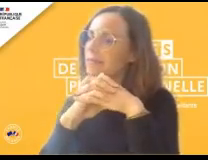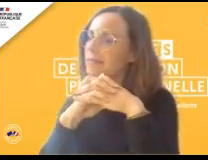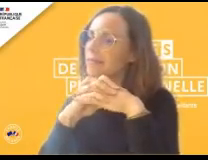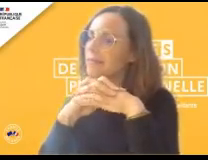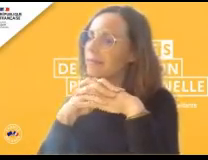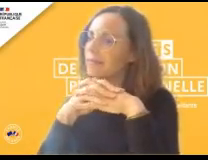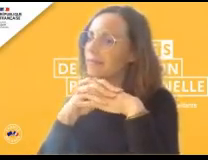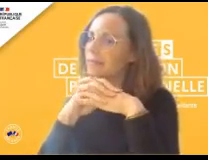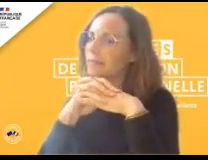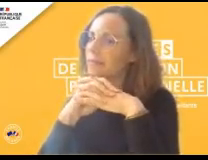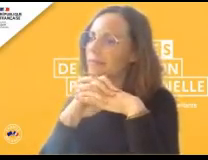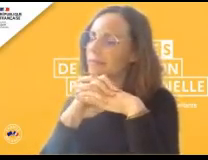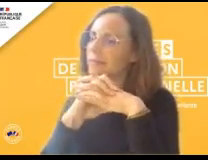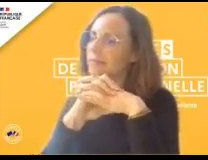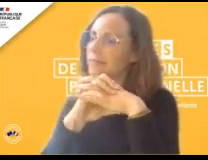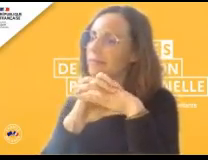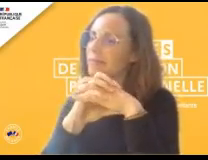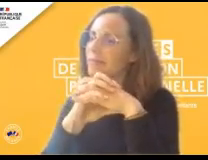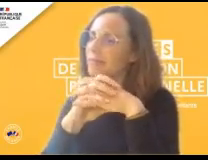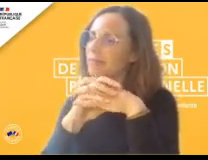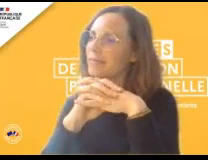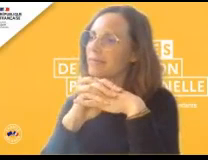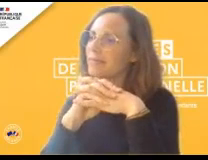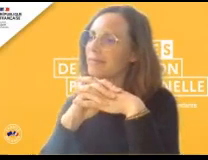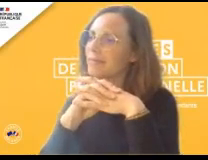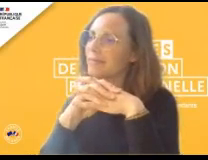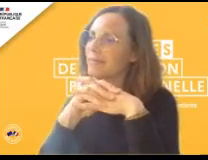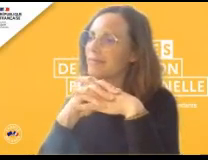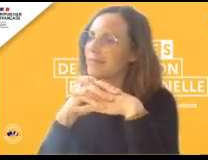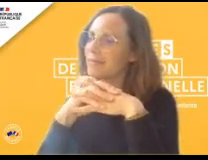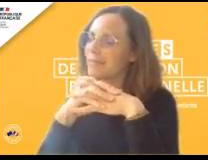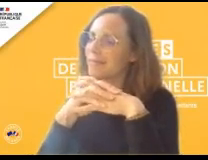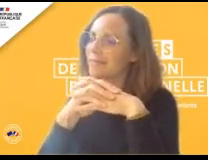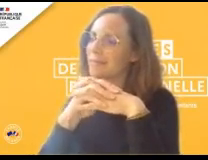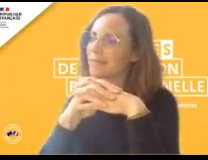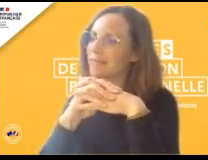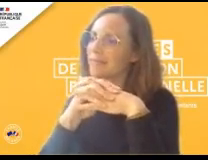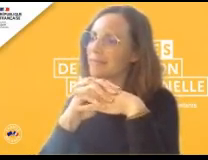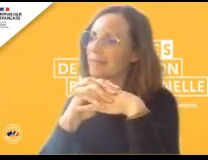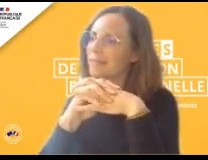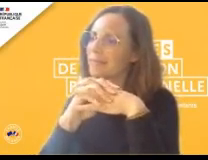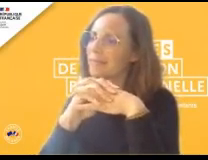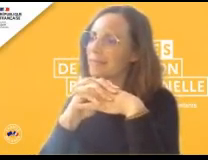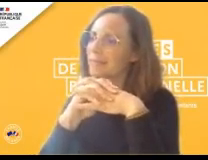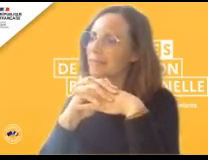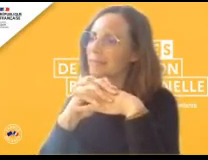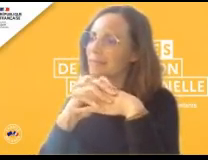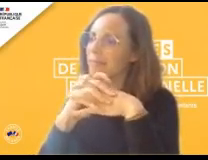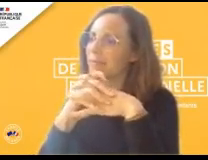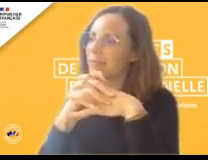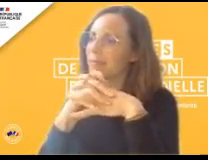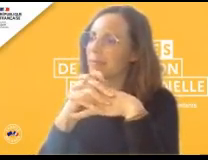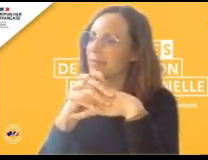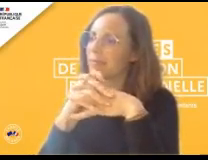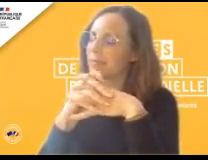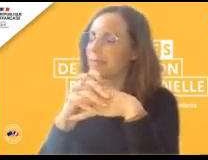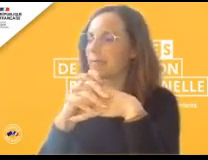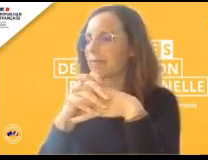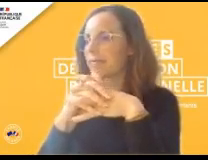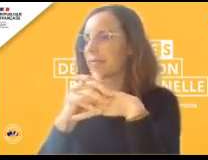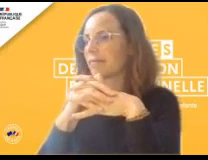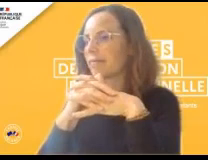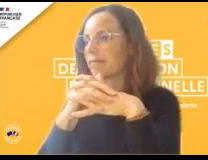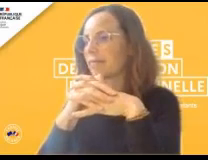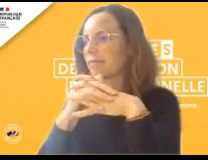professionnelle, bon, je mets ma casquette de responsable de qualité. Simplement, effectivement, les organismes de formation aujourd'hui sont